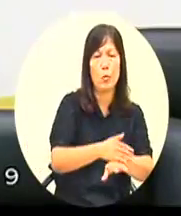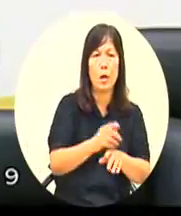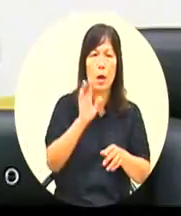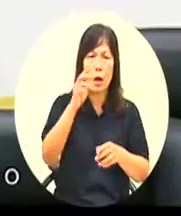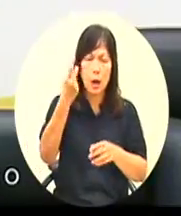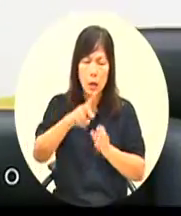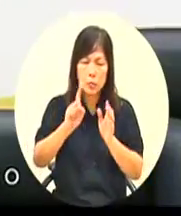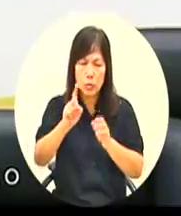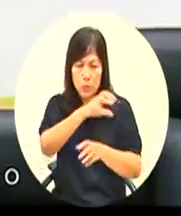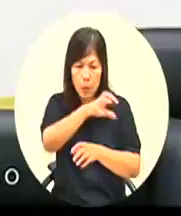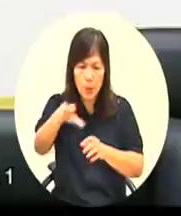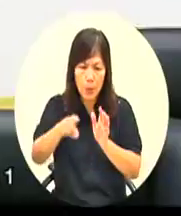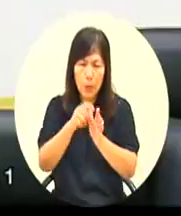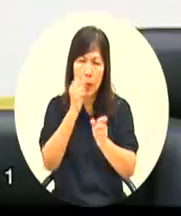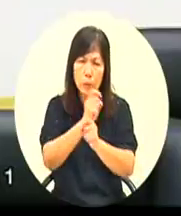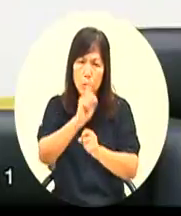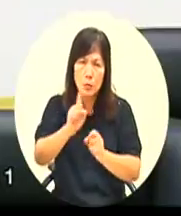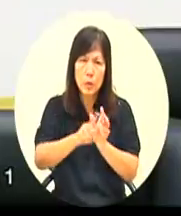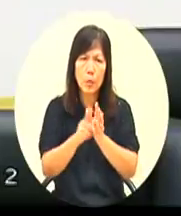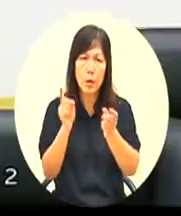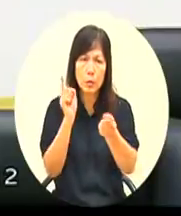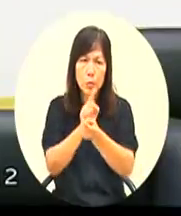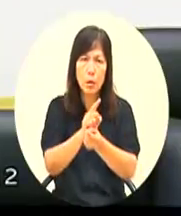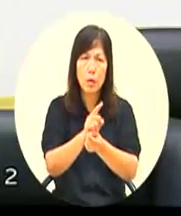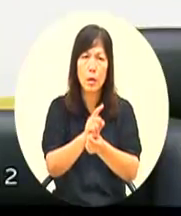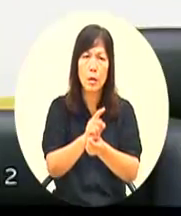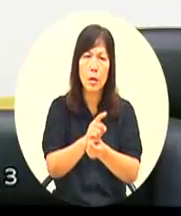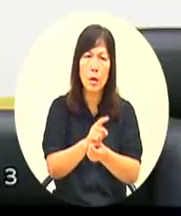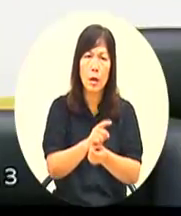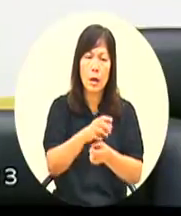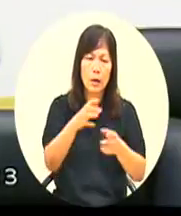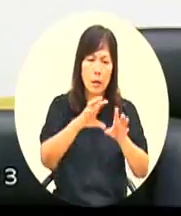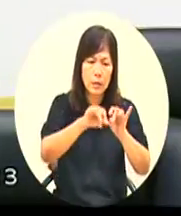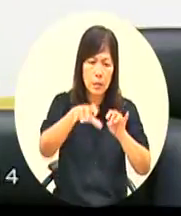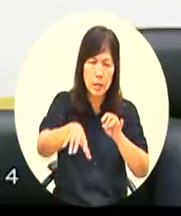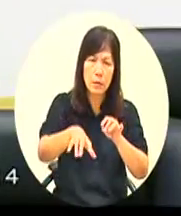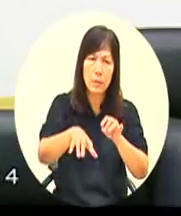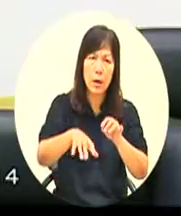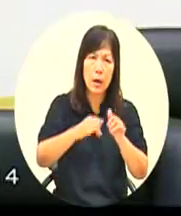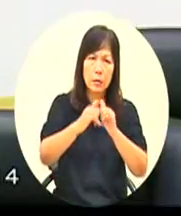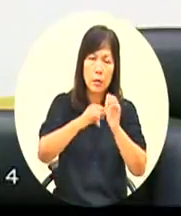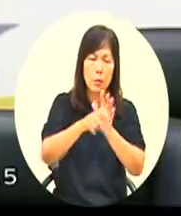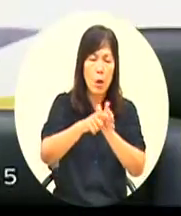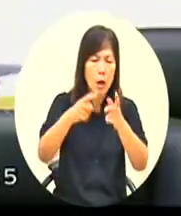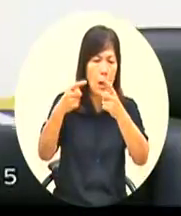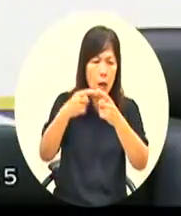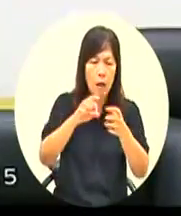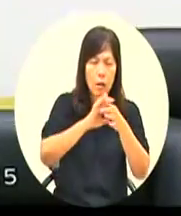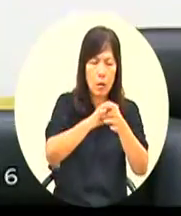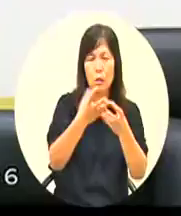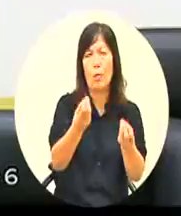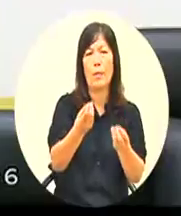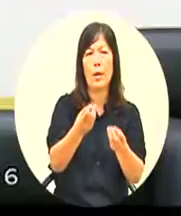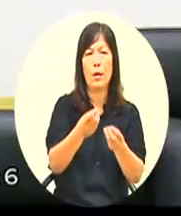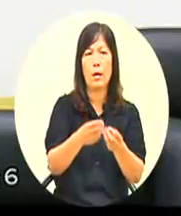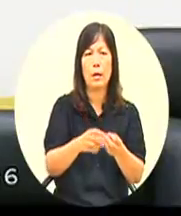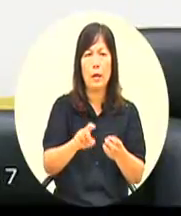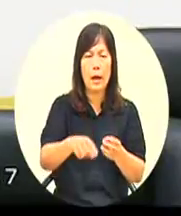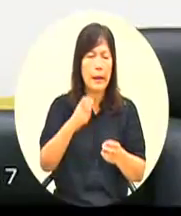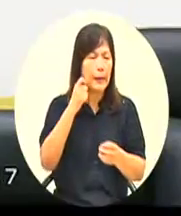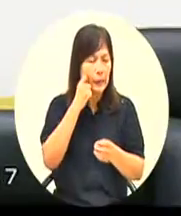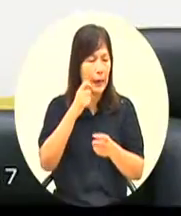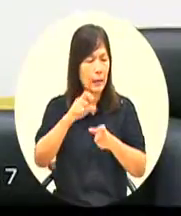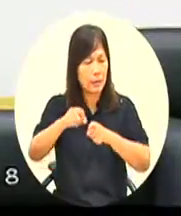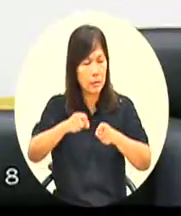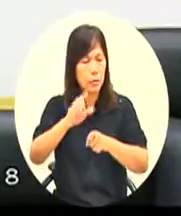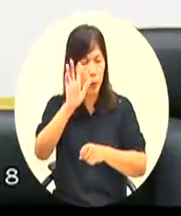处要做一个事情，有时候都会跟地方的人有时候搭不上线。但是我希望说这个难得那么好的计划，